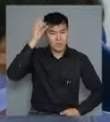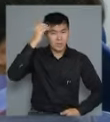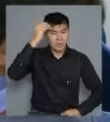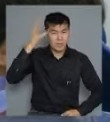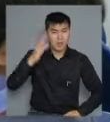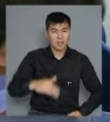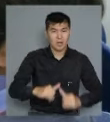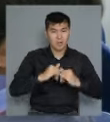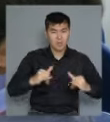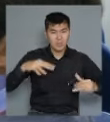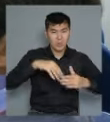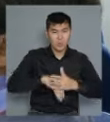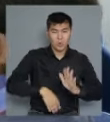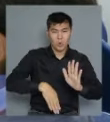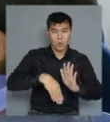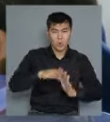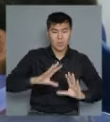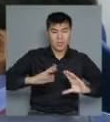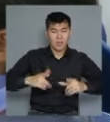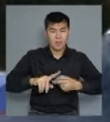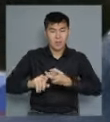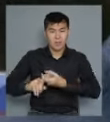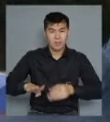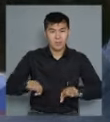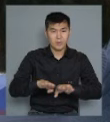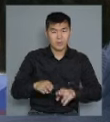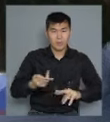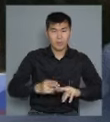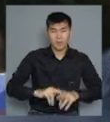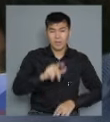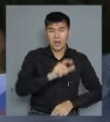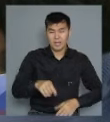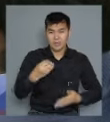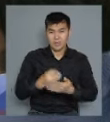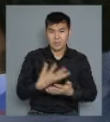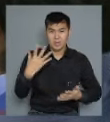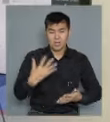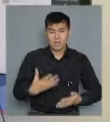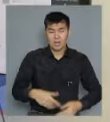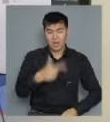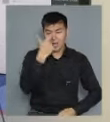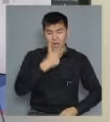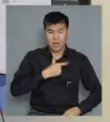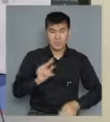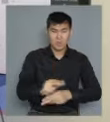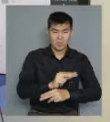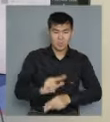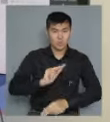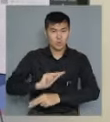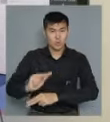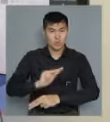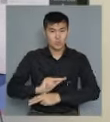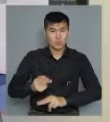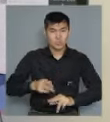жаһандық бәсекеге қабілеттілігін арттыруға бағытталған. Бұл жалпы адамзаттық құндылықтар негізінде тұлғаны тәрбиелеу және оқыту.